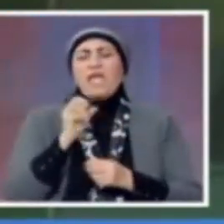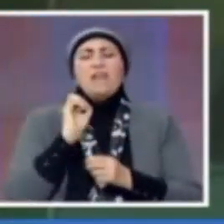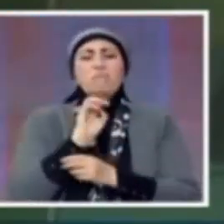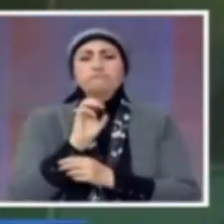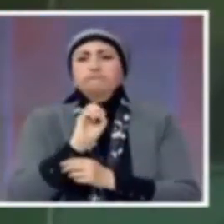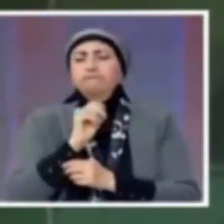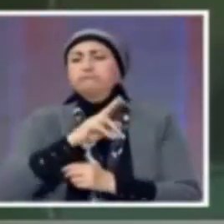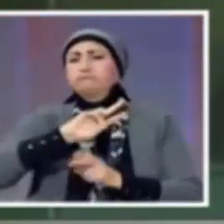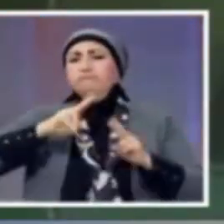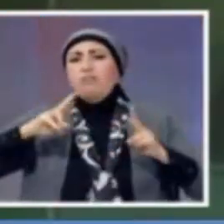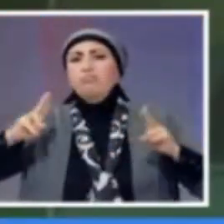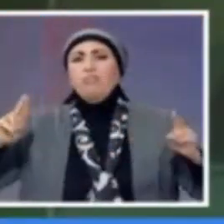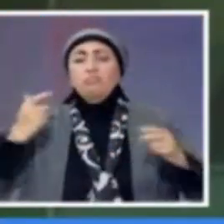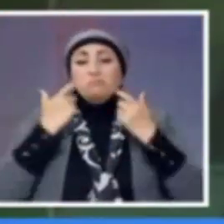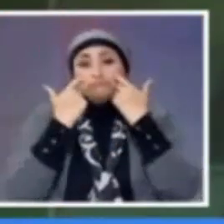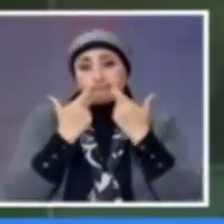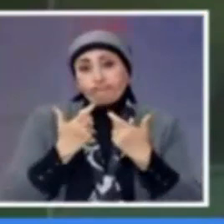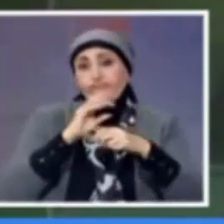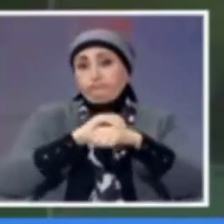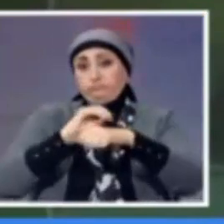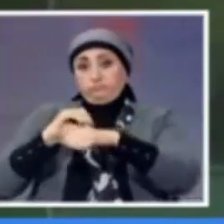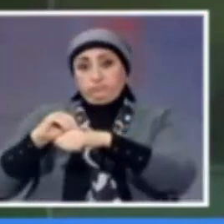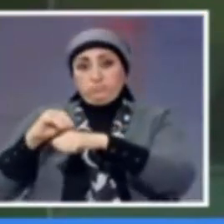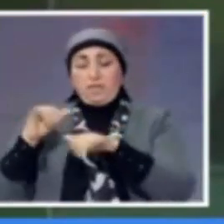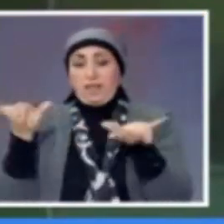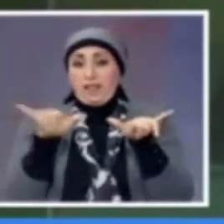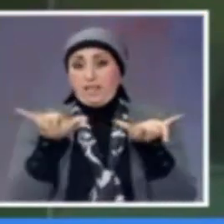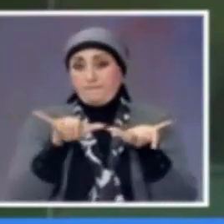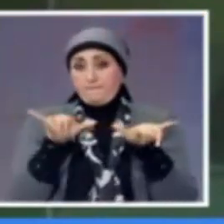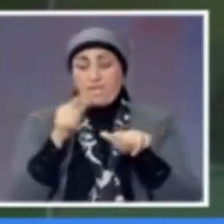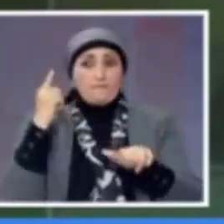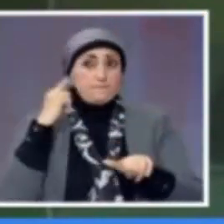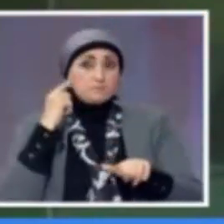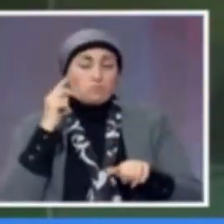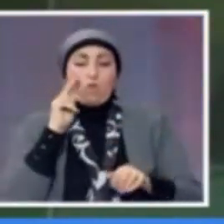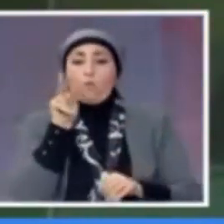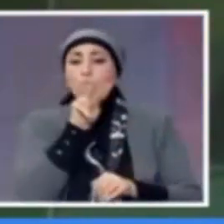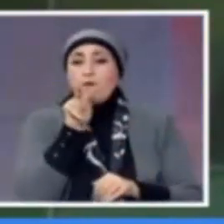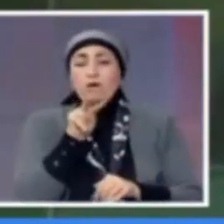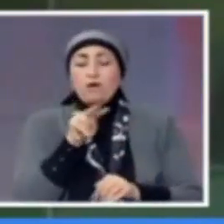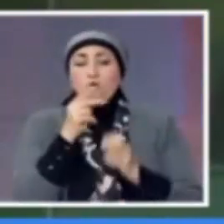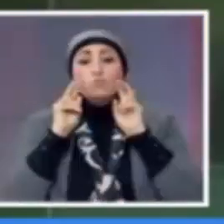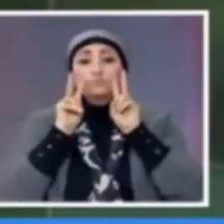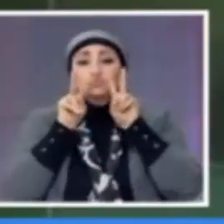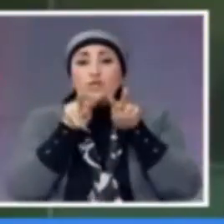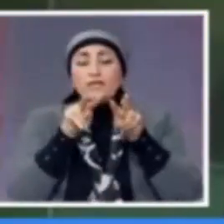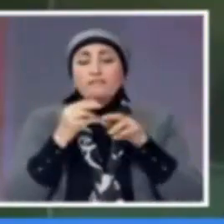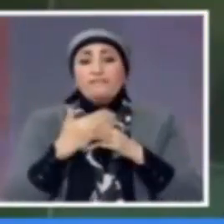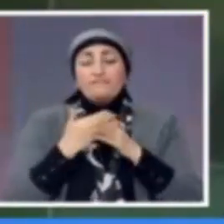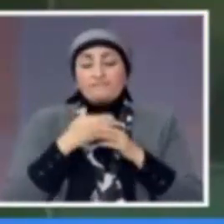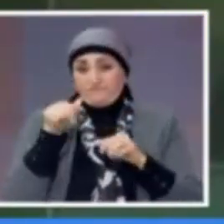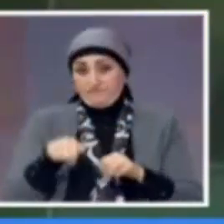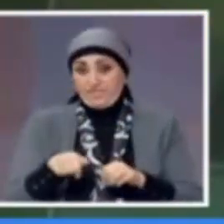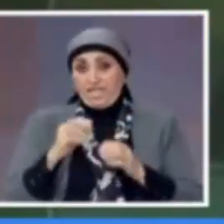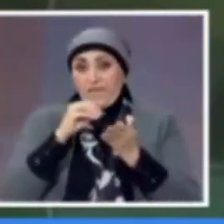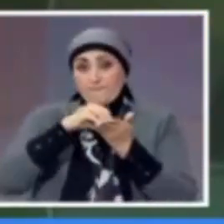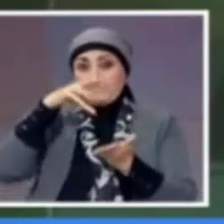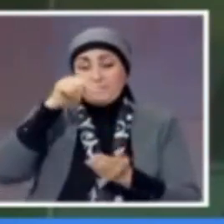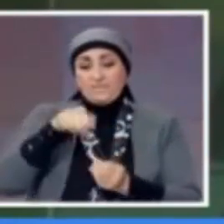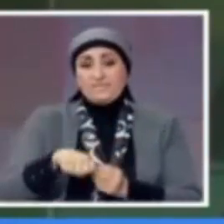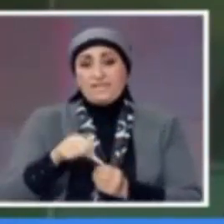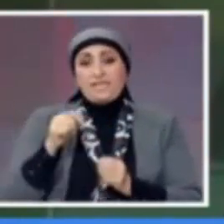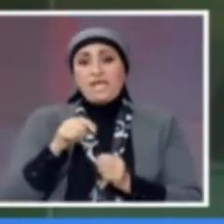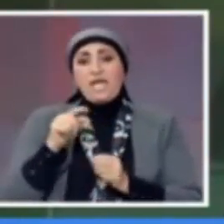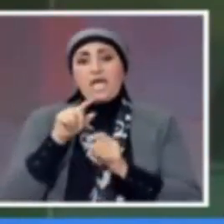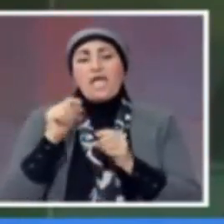ودروس وقوافل دعوية عبر مسموعة ومقروءة ومرئية عبر أوقاف أونلاين، في مقدمتها